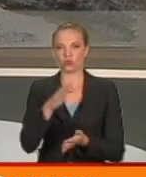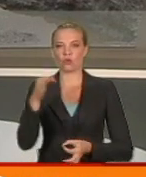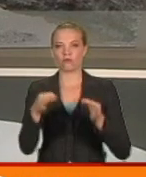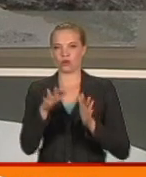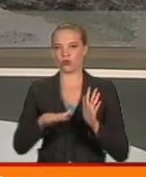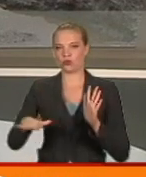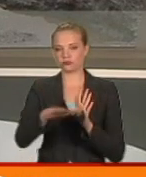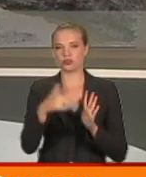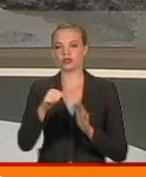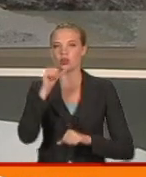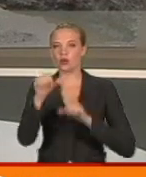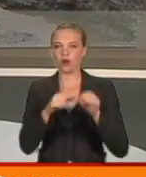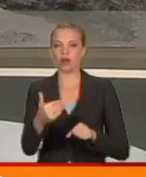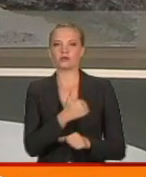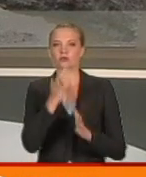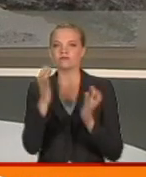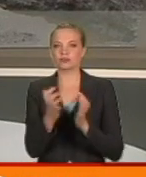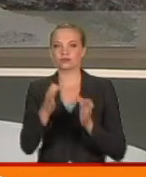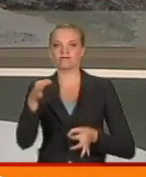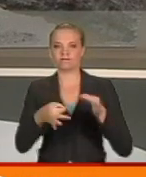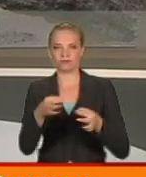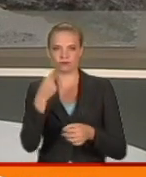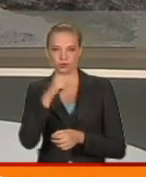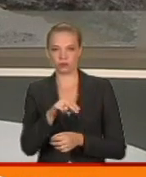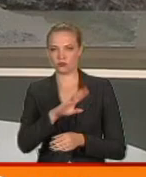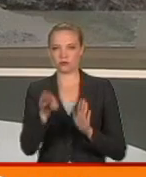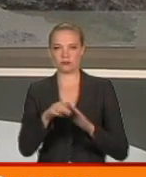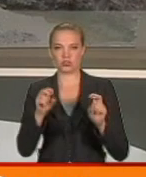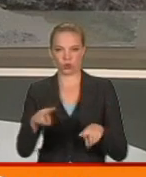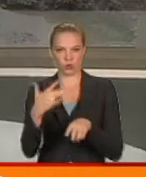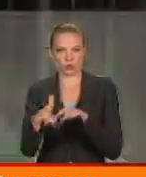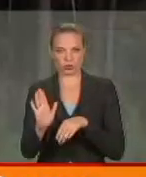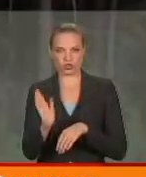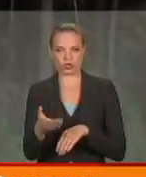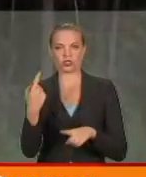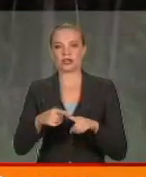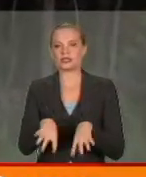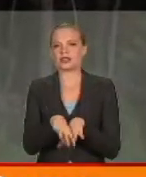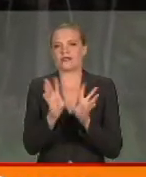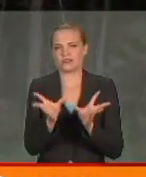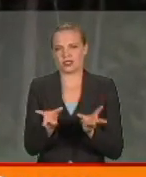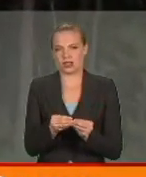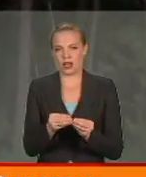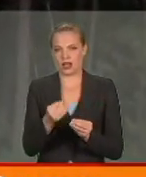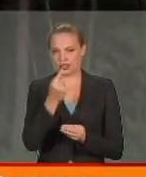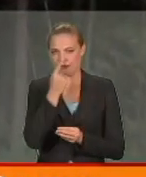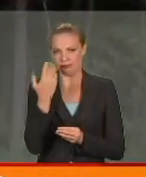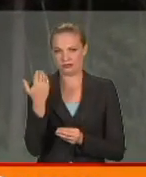де краєзнавці роками намагались зберегти флору і фауну, під загрозою знищення. Це взагалі свіже тут.